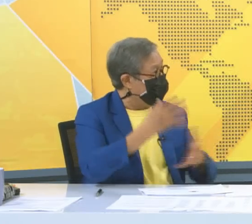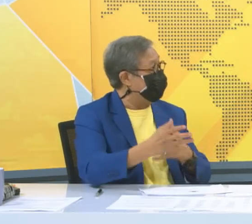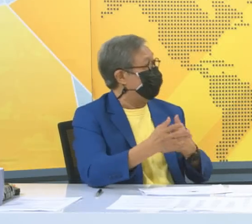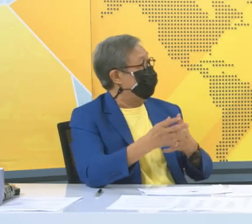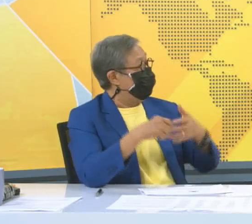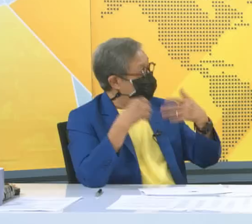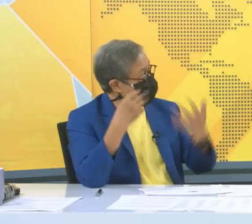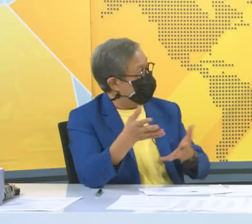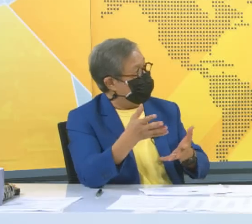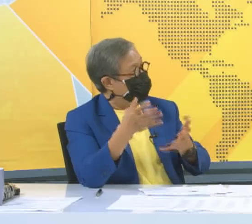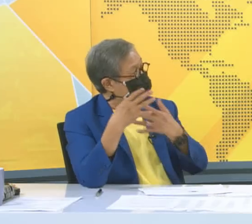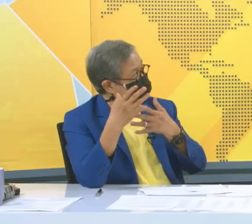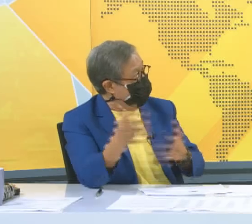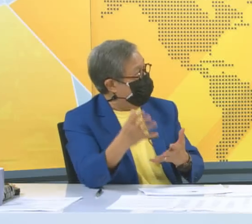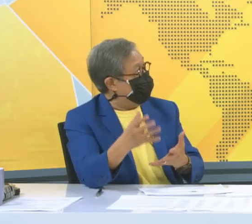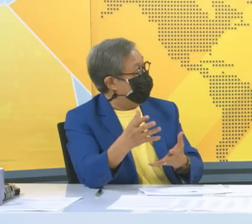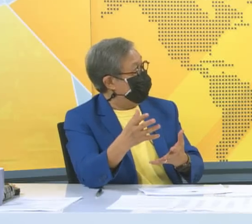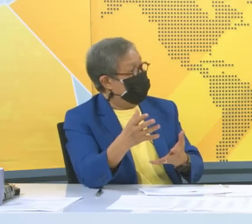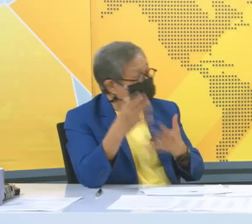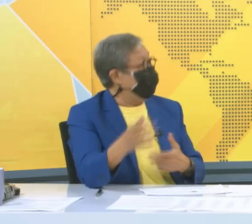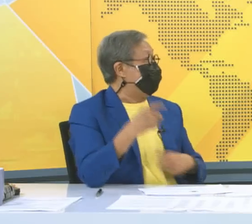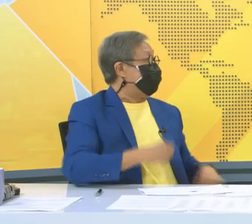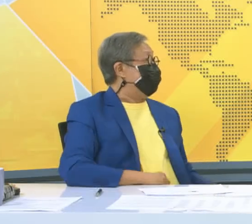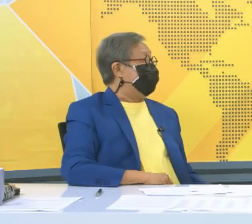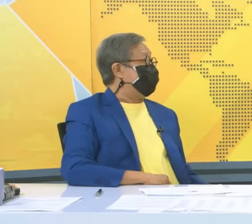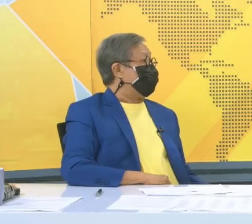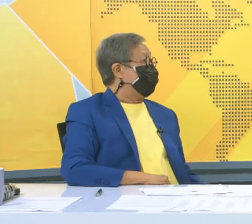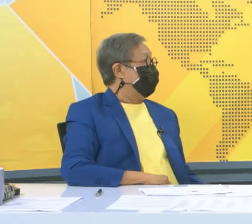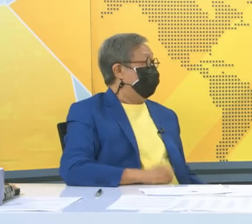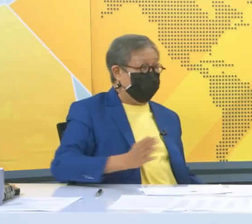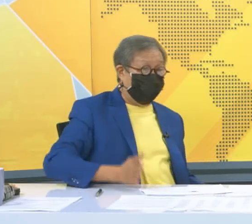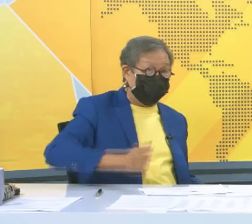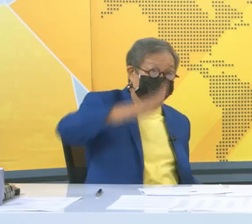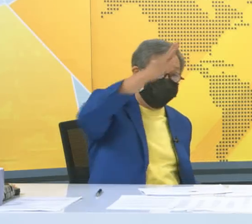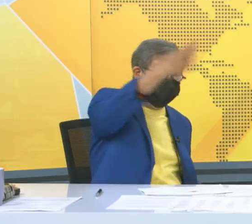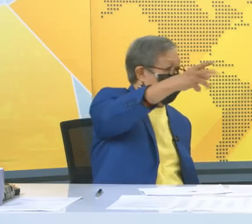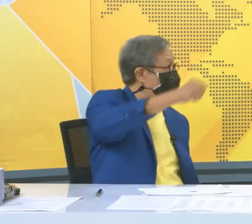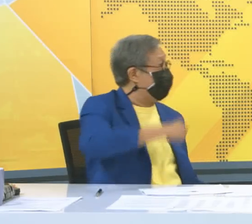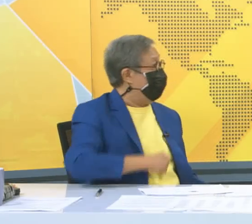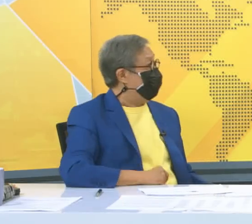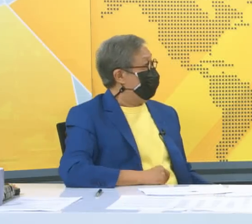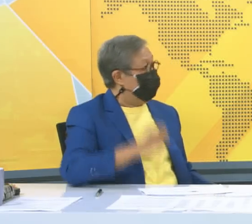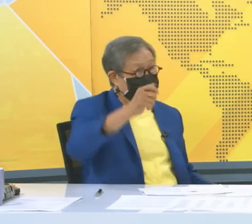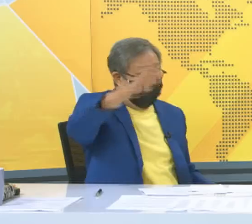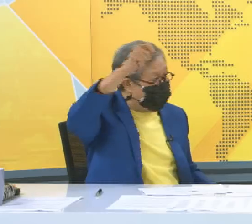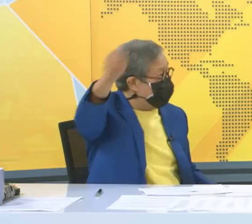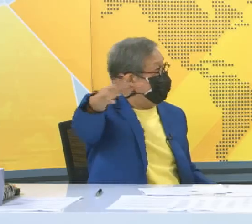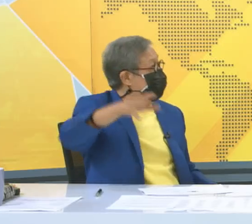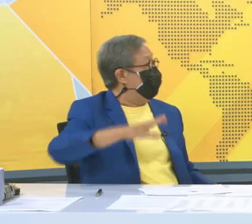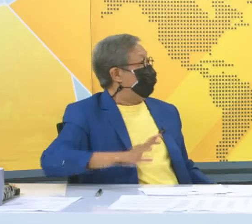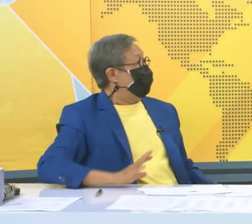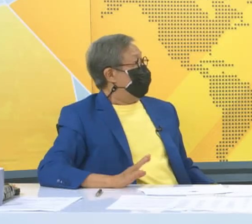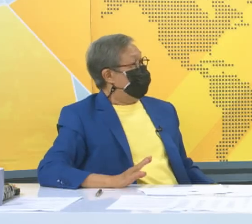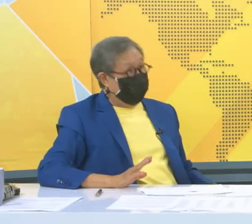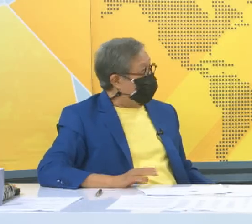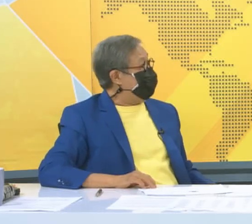น ไปดูศลป่าได้ง่ายๆนั่มเป็นส่งทดที่สุด แล้วมควรจะมีที่ฝั่งทนด้วยมันควรจะม